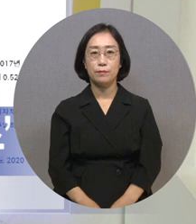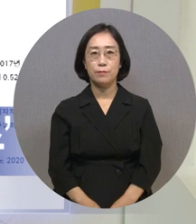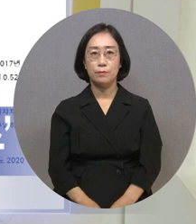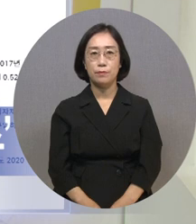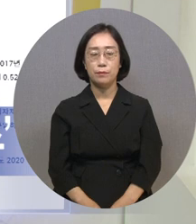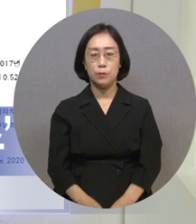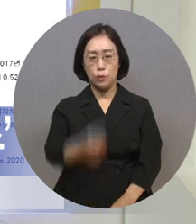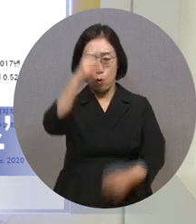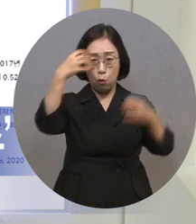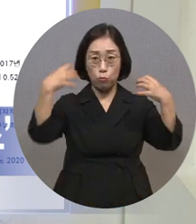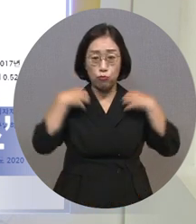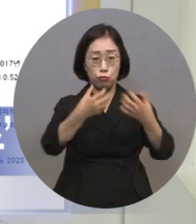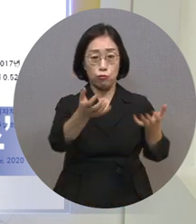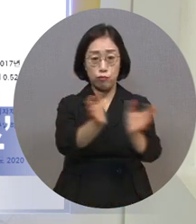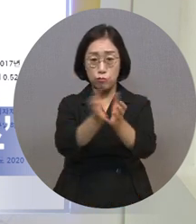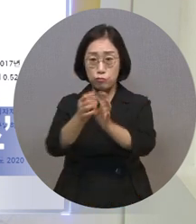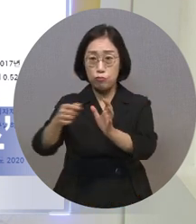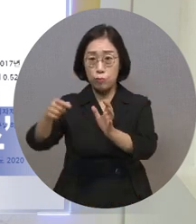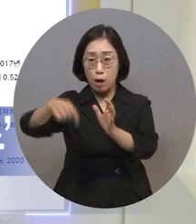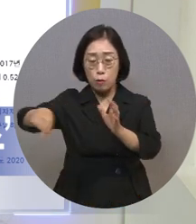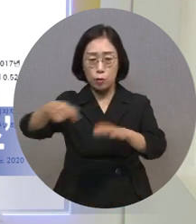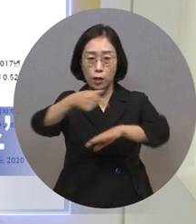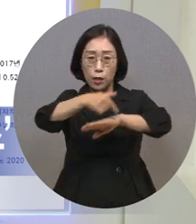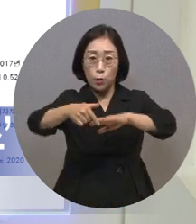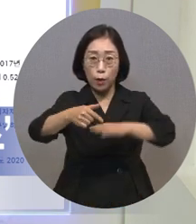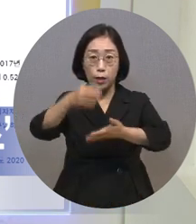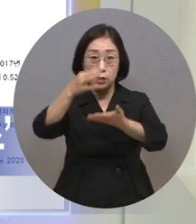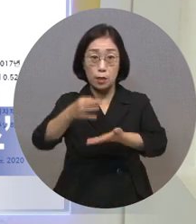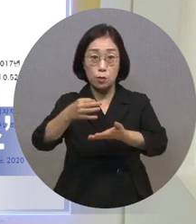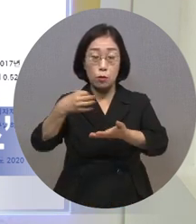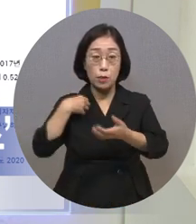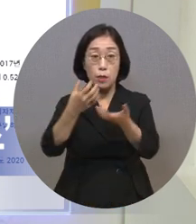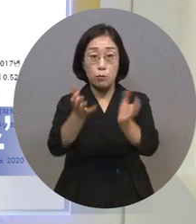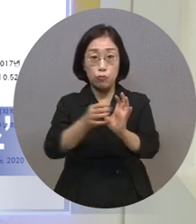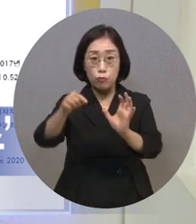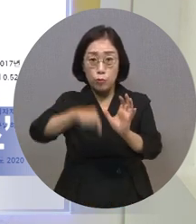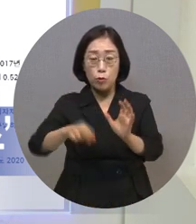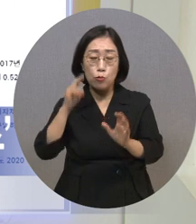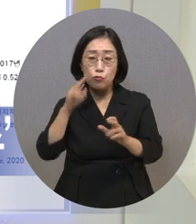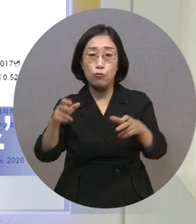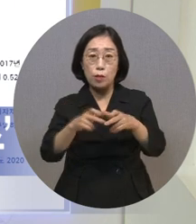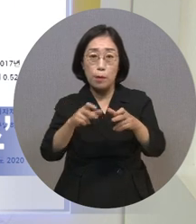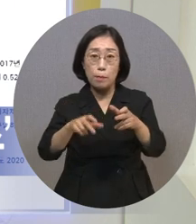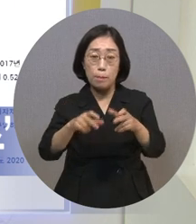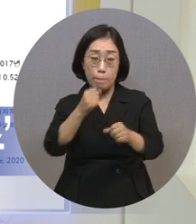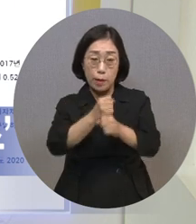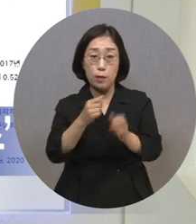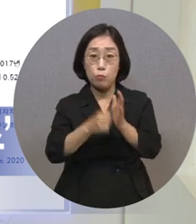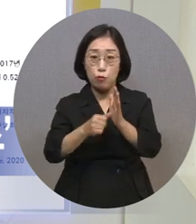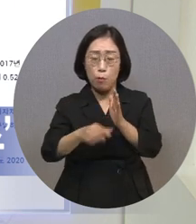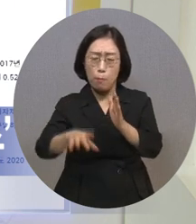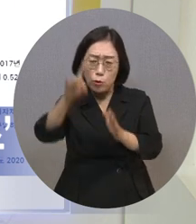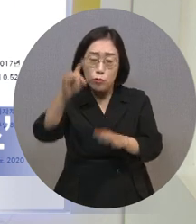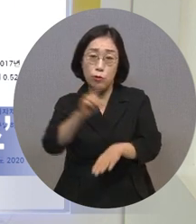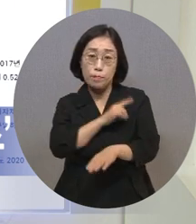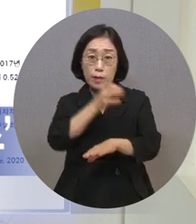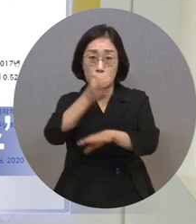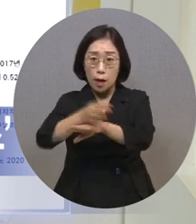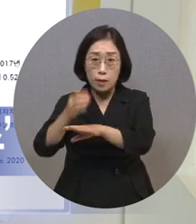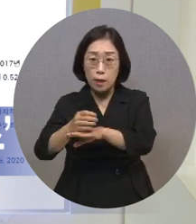정부부처 중 유일하게 기획재정부가 8년 연속 중증장애인 생산품 우선 구매 비율을 지키지 않은